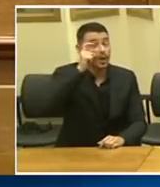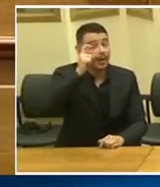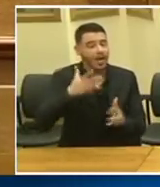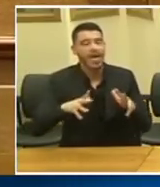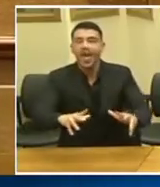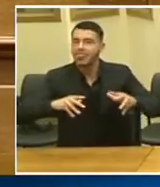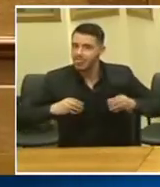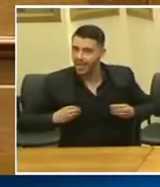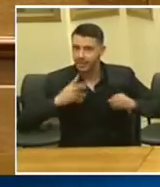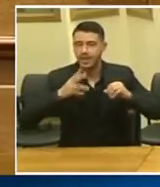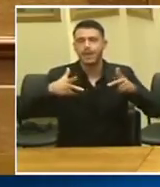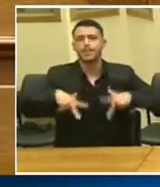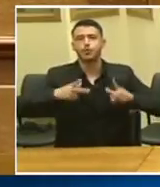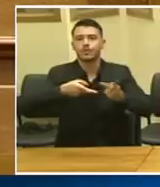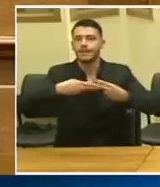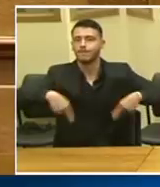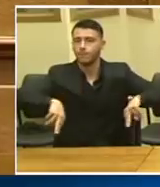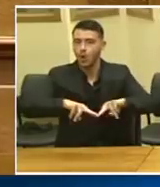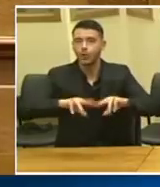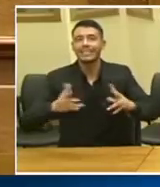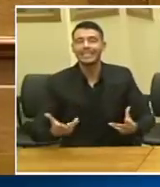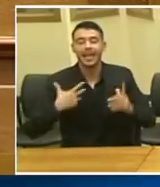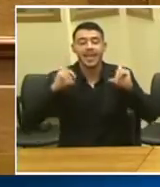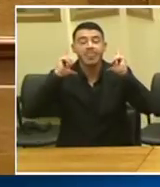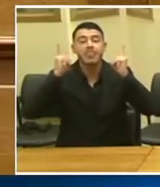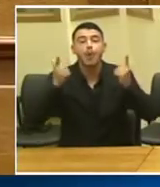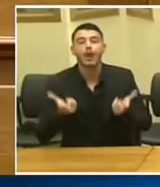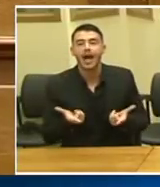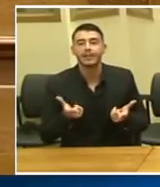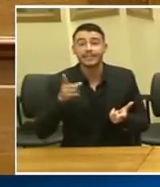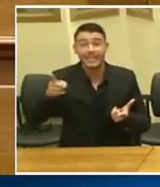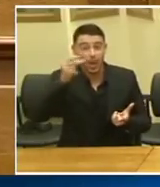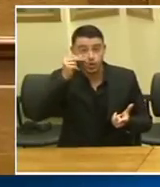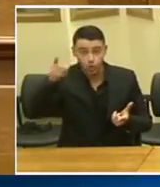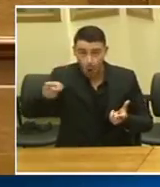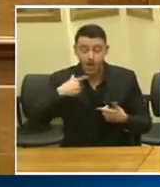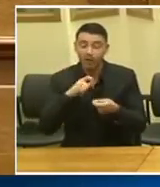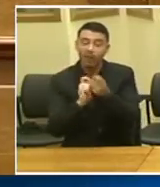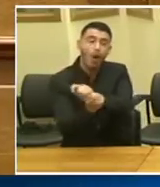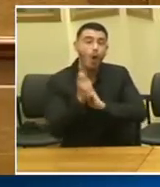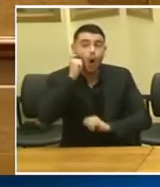Υπουργών Εξωτερικών να αναφερθεί η δημοκρατία αυτή με σκέτο το όνομα Μακεδονία.